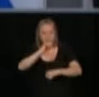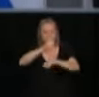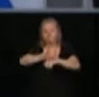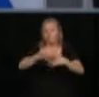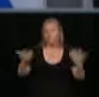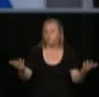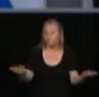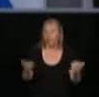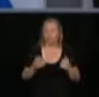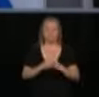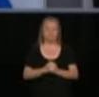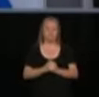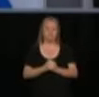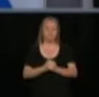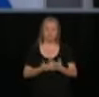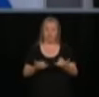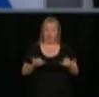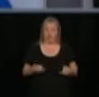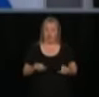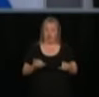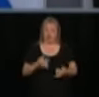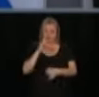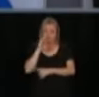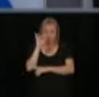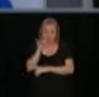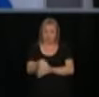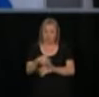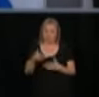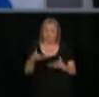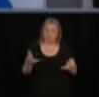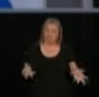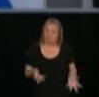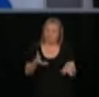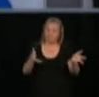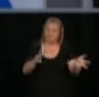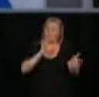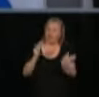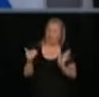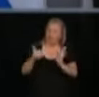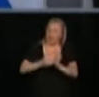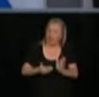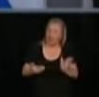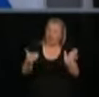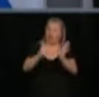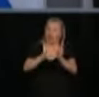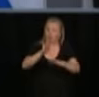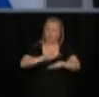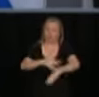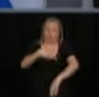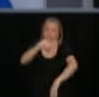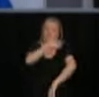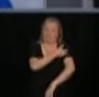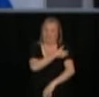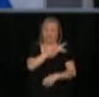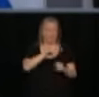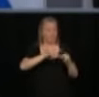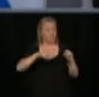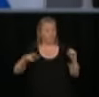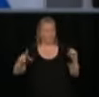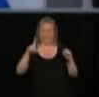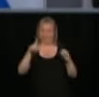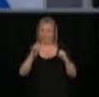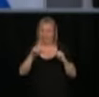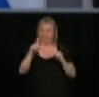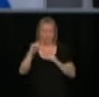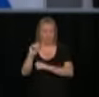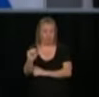un instrument très important. Ce variant Delta-là est assez transmissible. On sait aussi que dans certaines situations, les gens qui ont